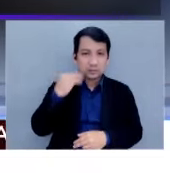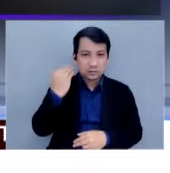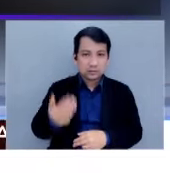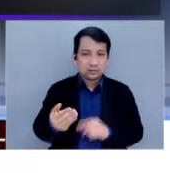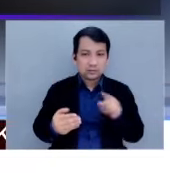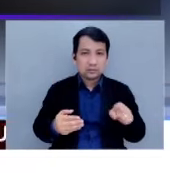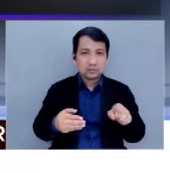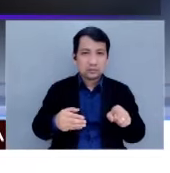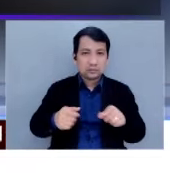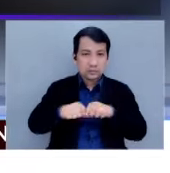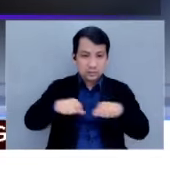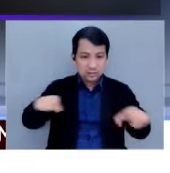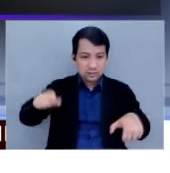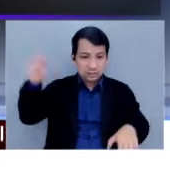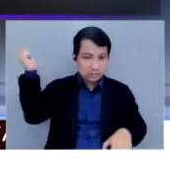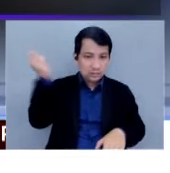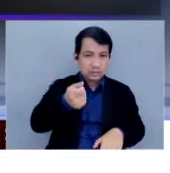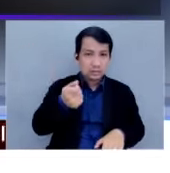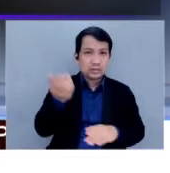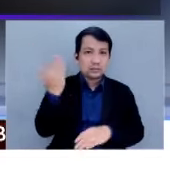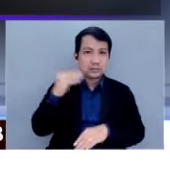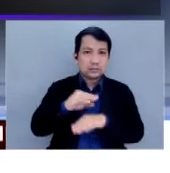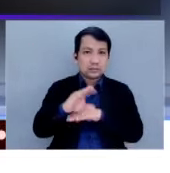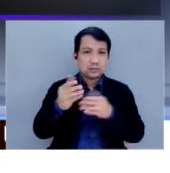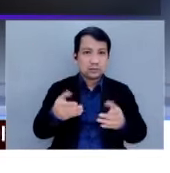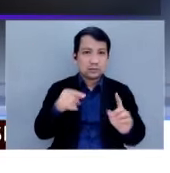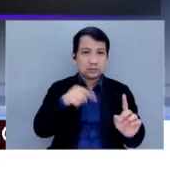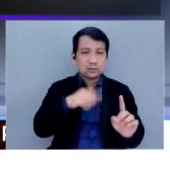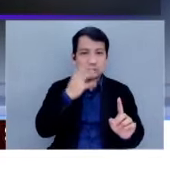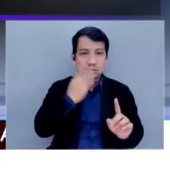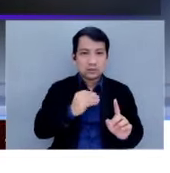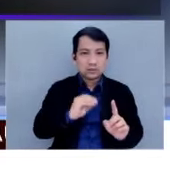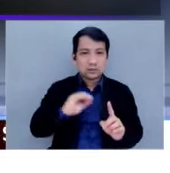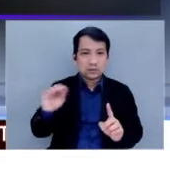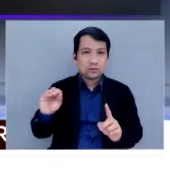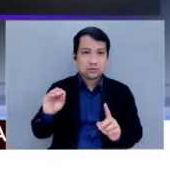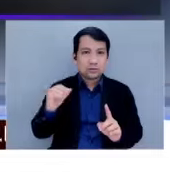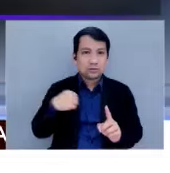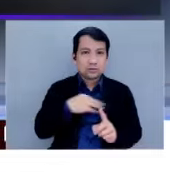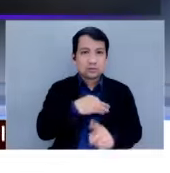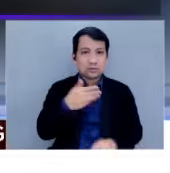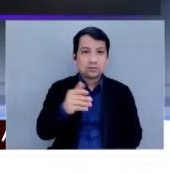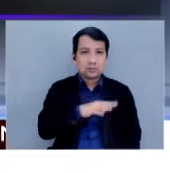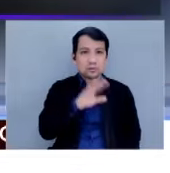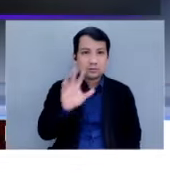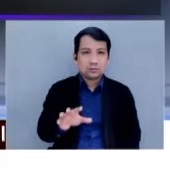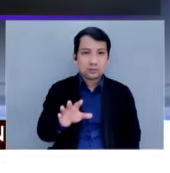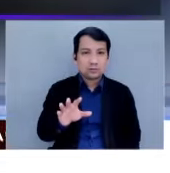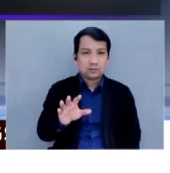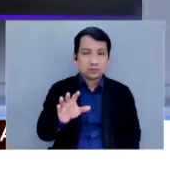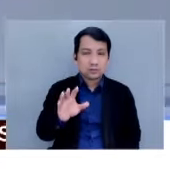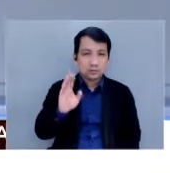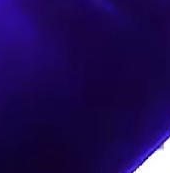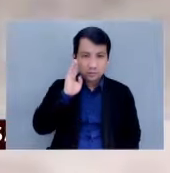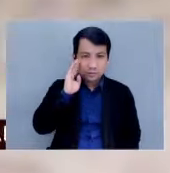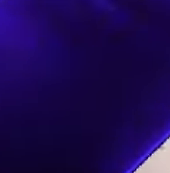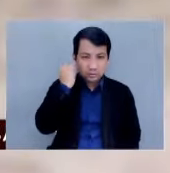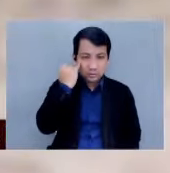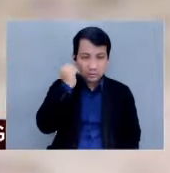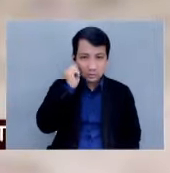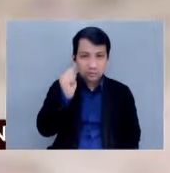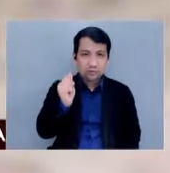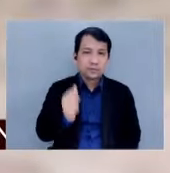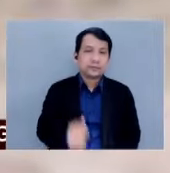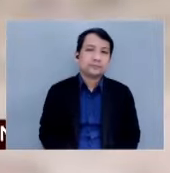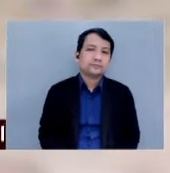ang isang dating konsehal, ang suspect, kanyang empleyado. Nasa frontline ng balitang yan, si John Arroa.